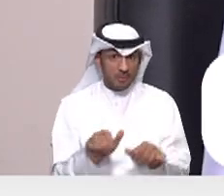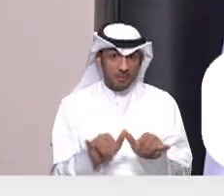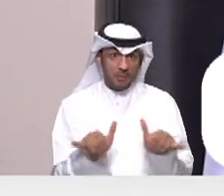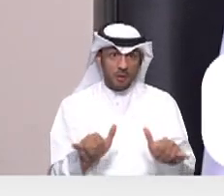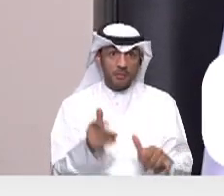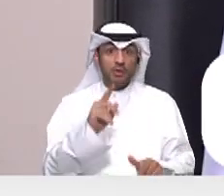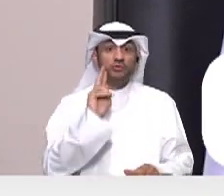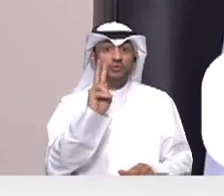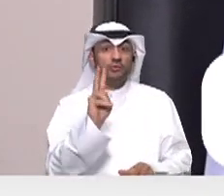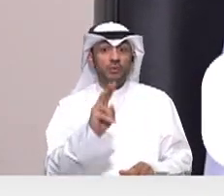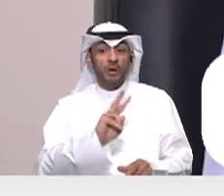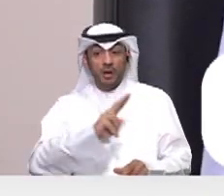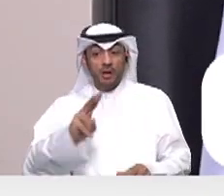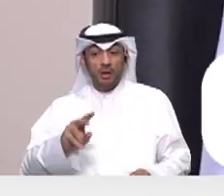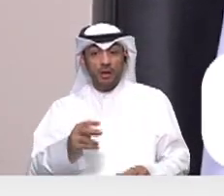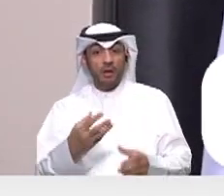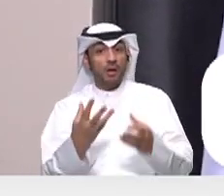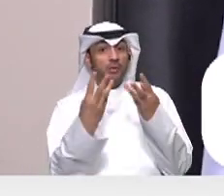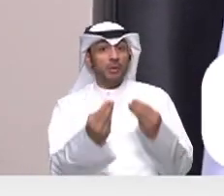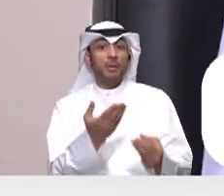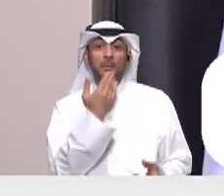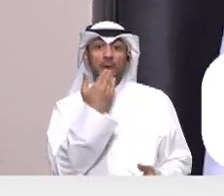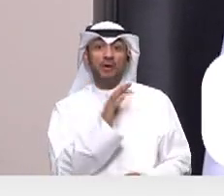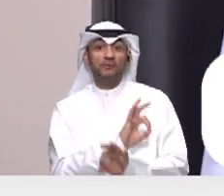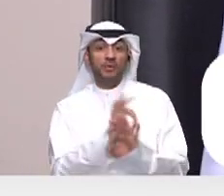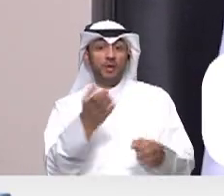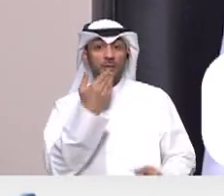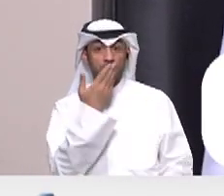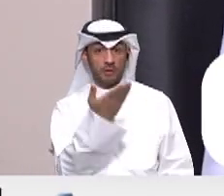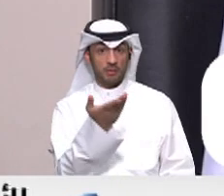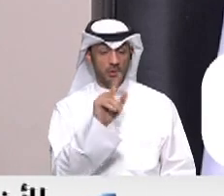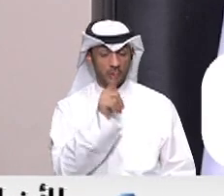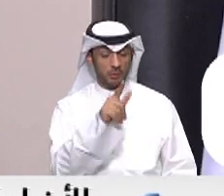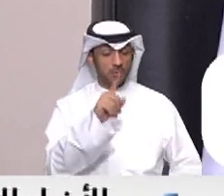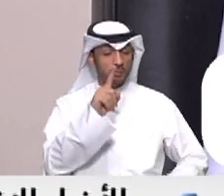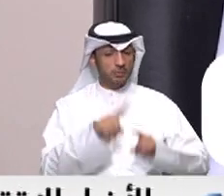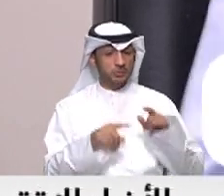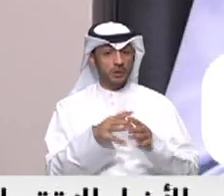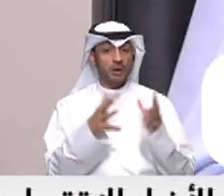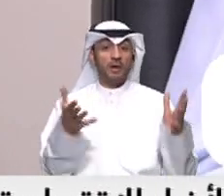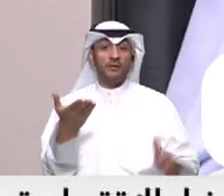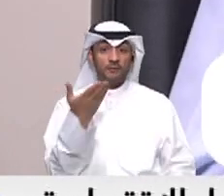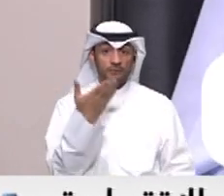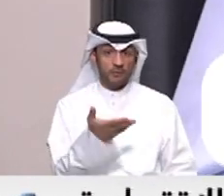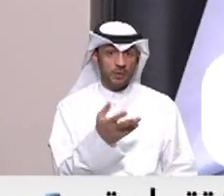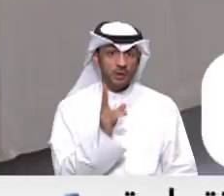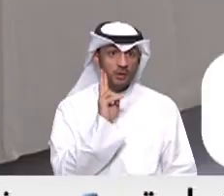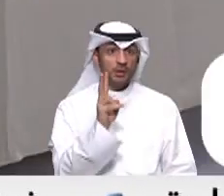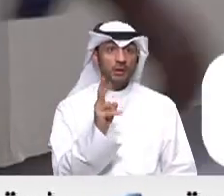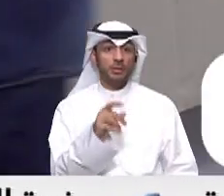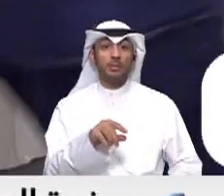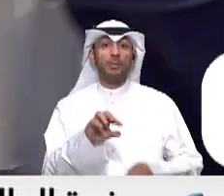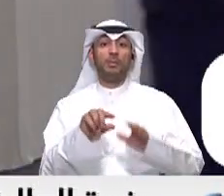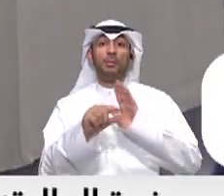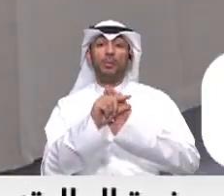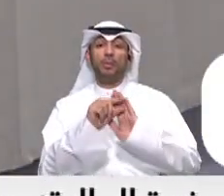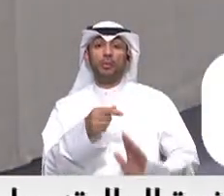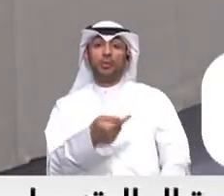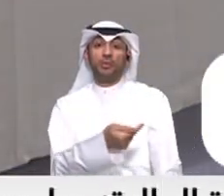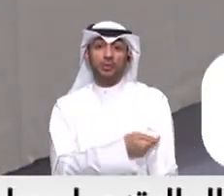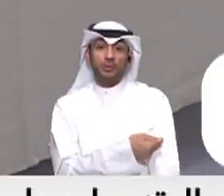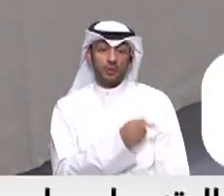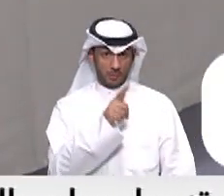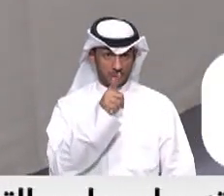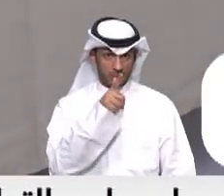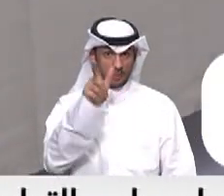الموارد. هذا اللي عم نحكي فيه. كمان في معاناة أنه بالجسم التمريضي والطبي.